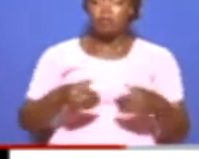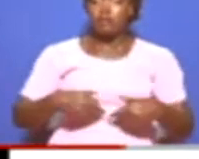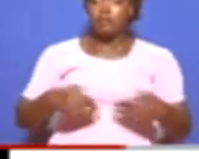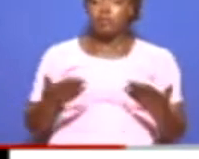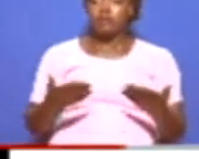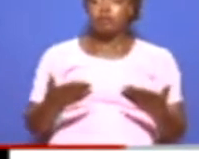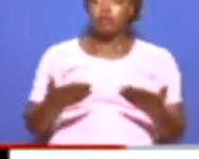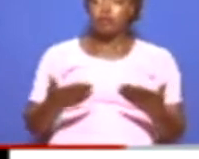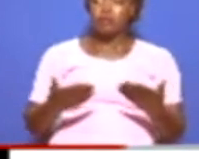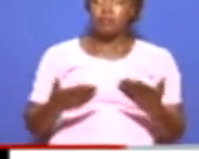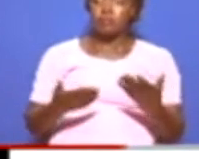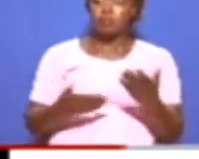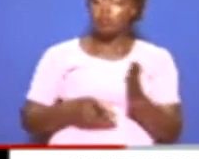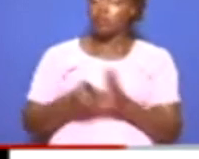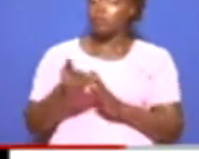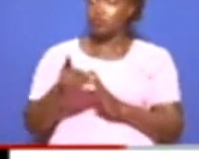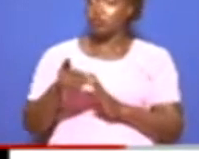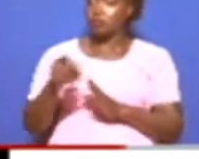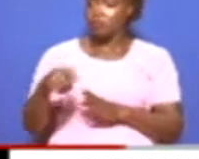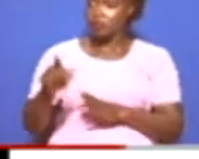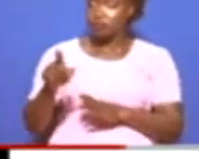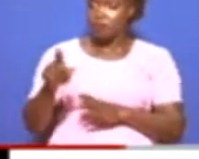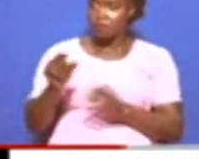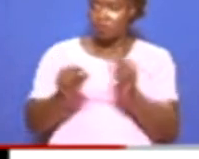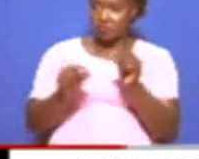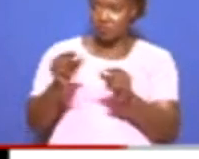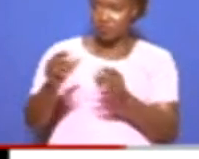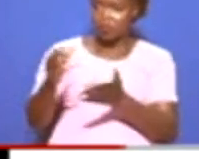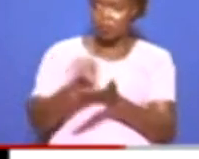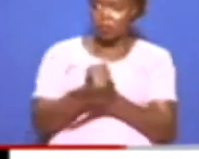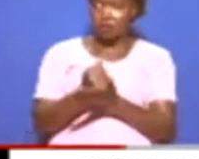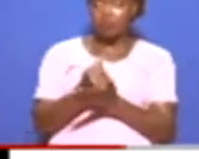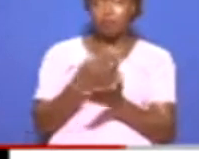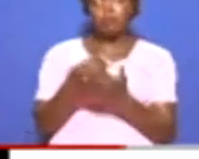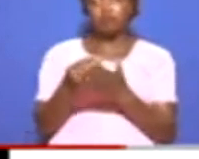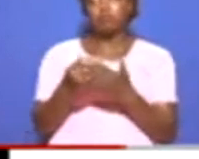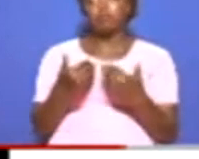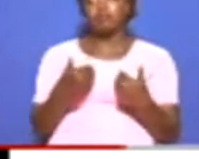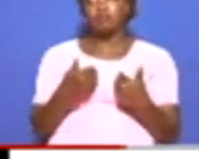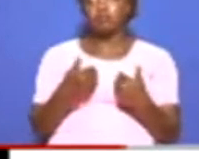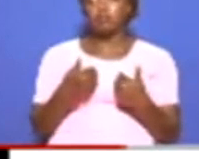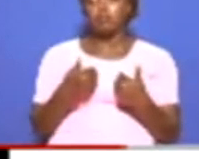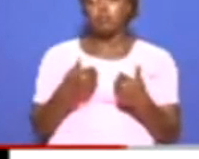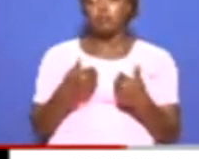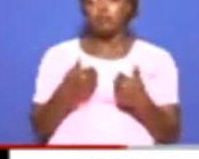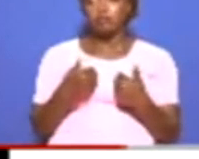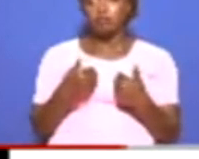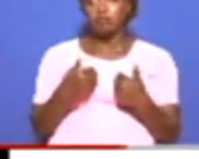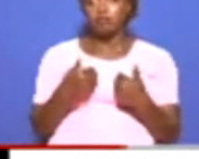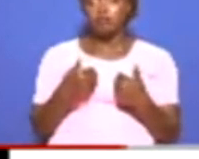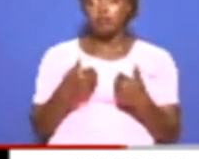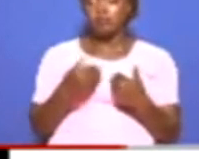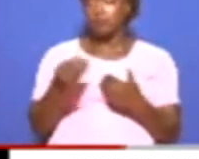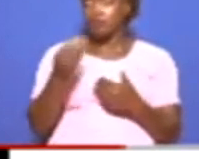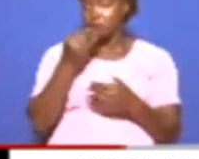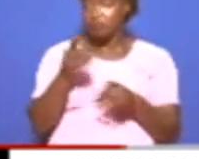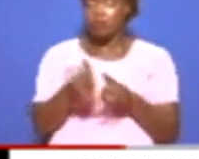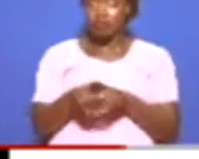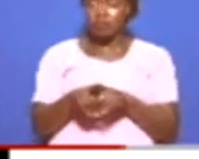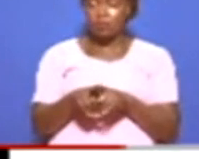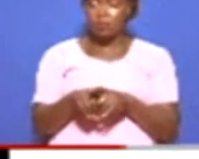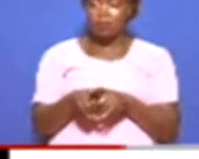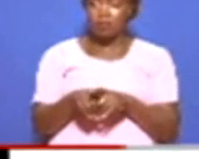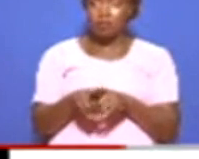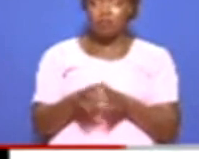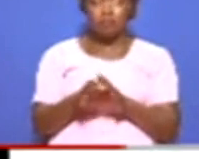uchumi ili kila mtu awe na ajira, na aweke pesa mfukoni ili aweze pia kuweka chakula kwa meza yake. Asante